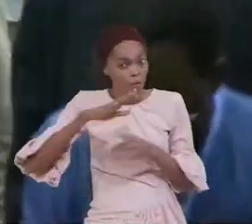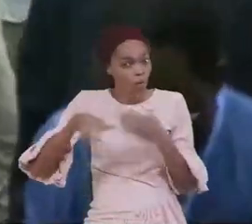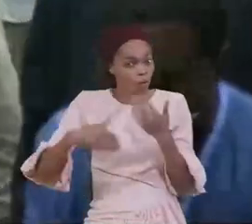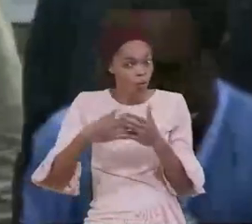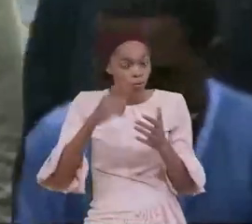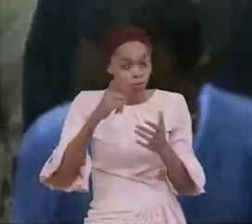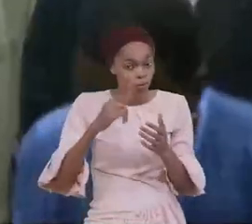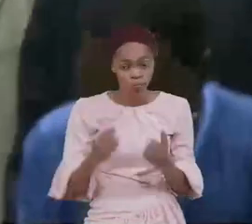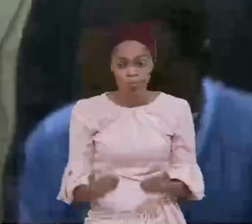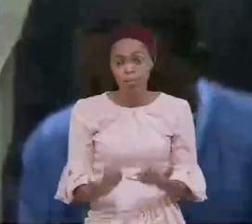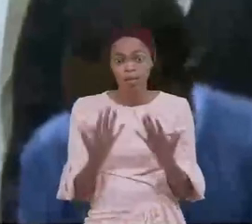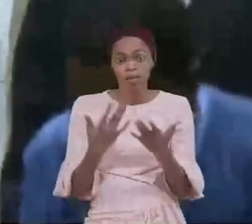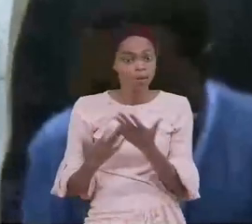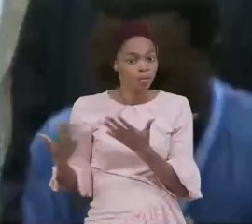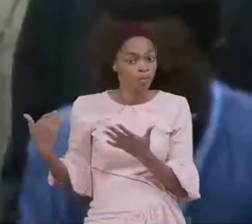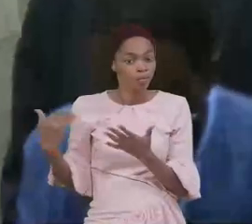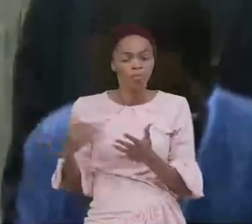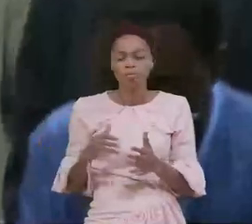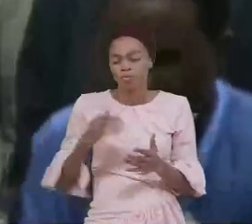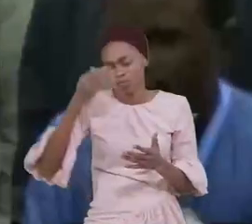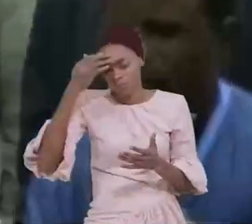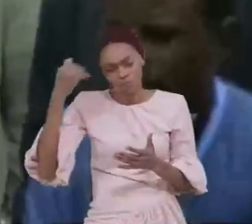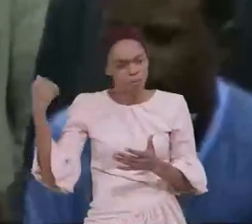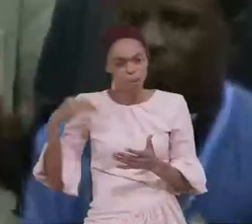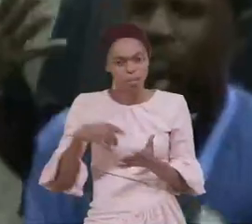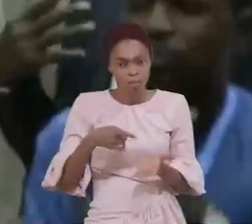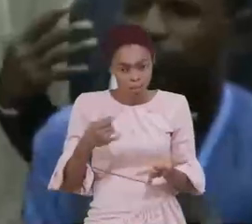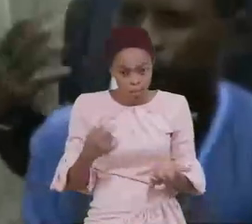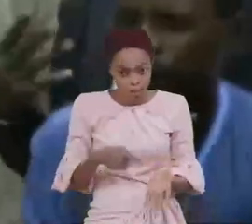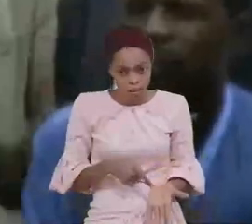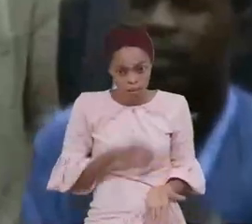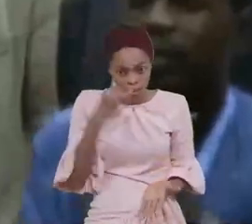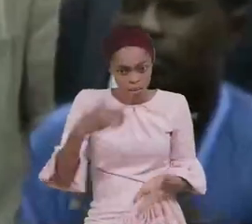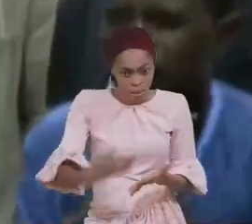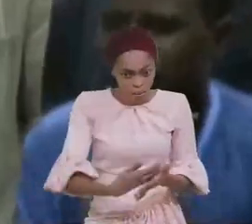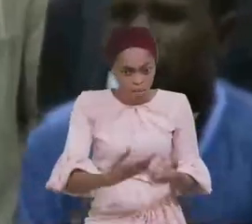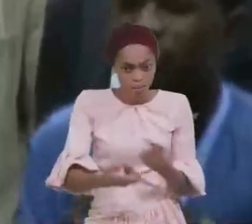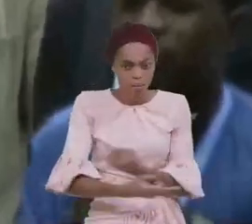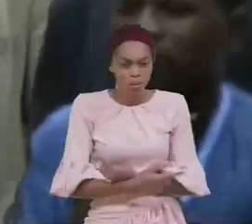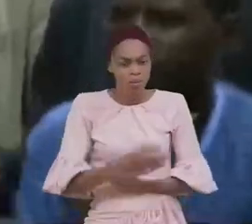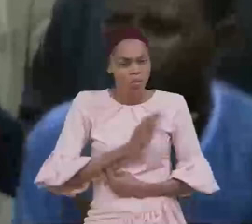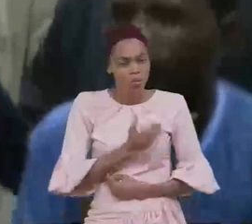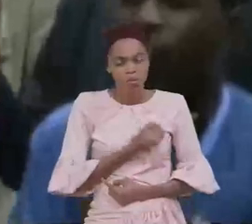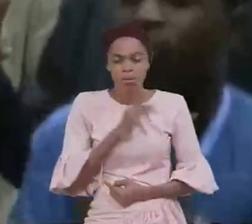Oubliez le prix que vous avez payé dans le passé. Un nouveau jour. Les âmes sont encore là.